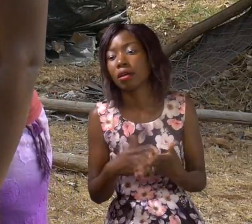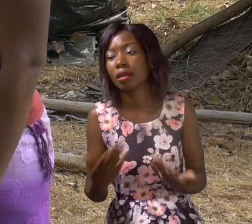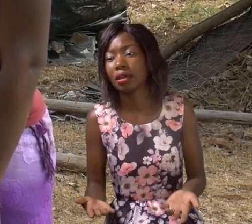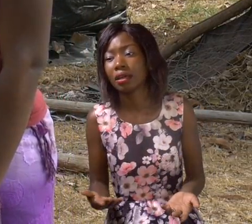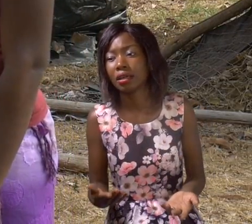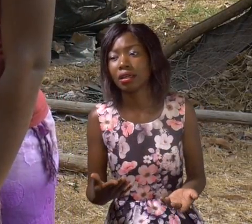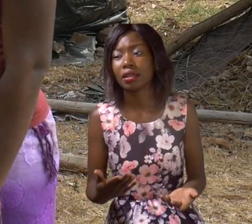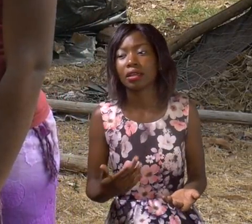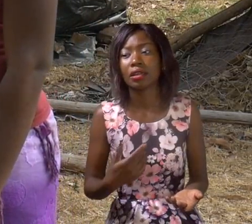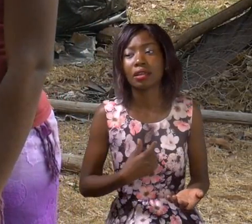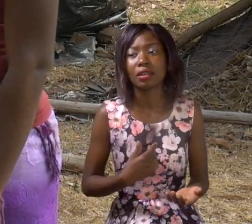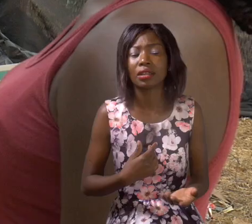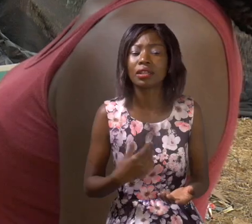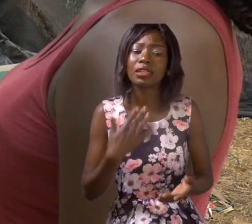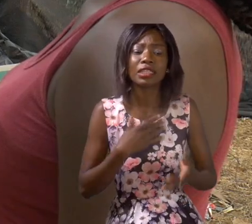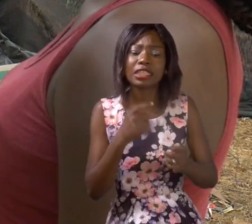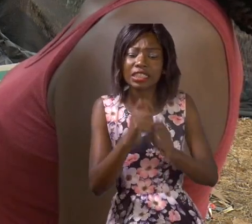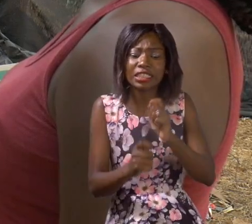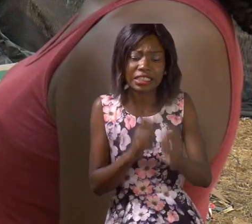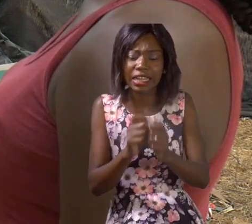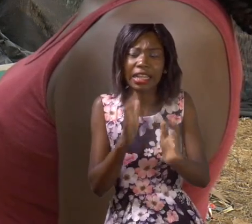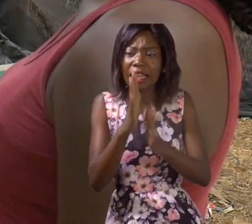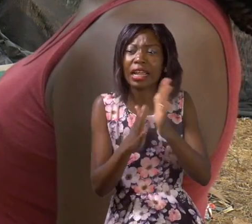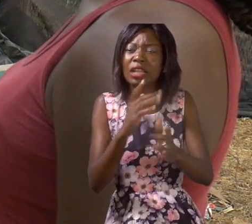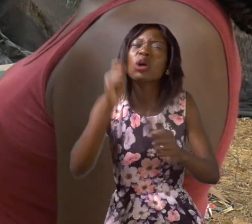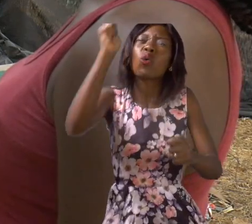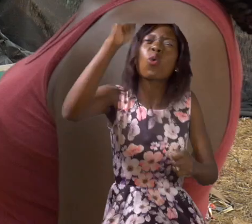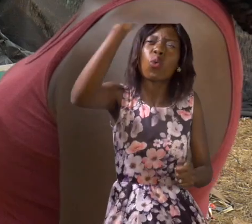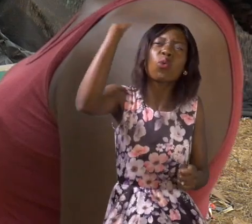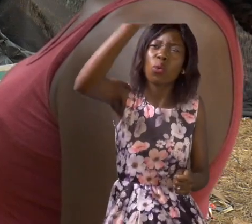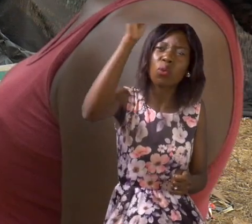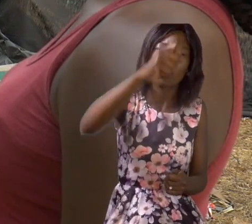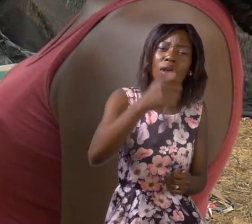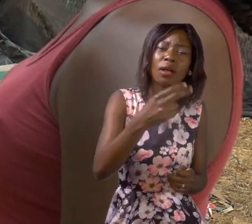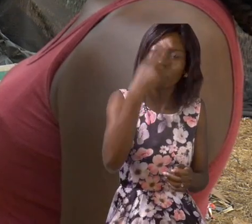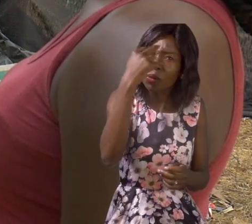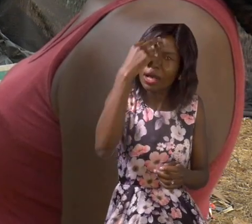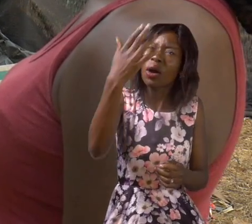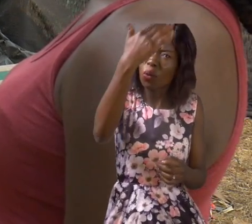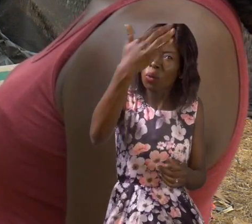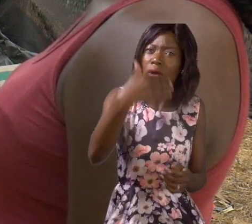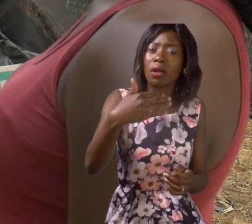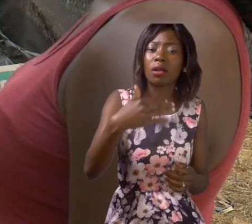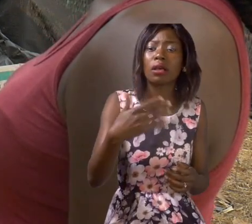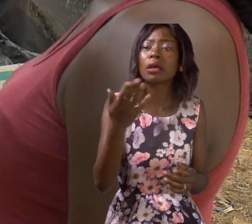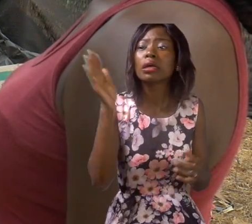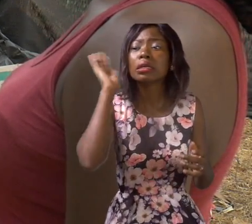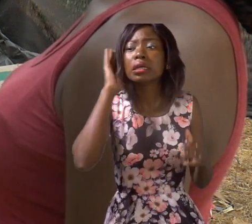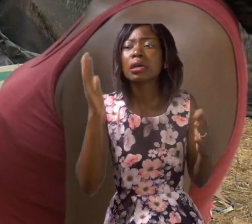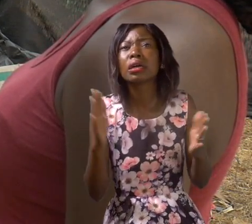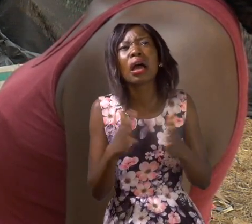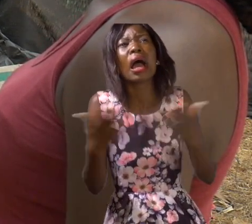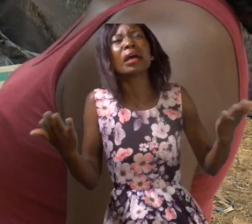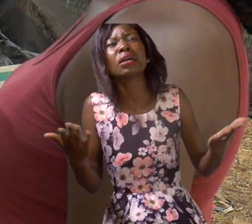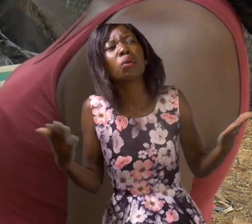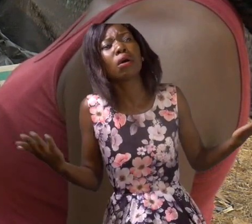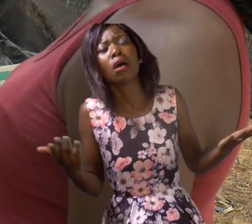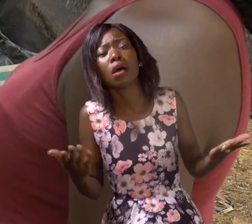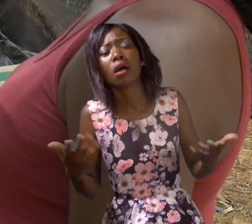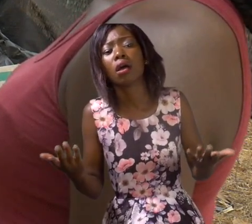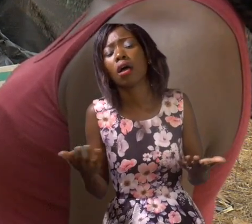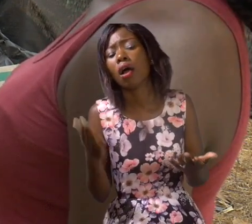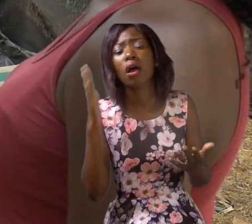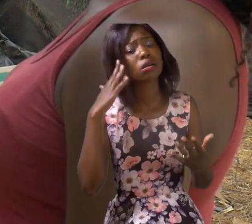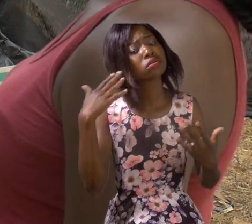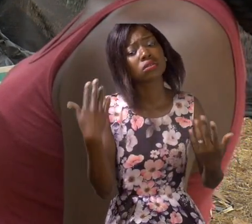Pawano. A sign, they don't never sign in Futiga. Did you mango? Yeah, and I ask was here. I